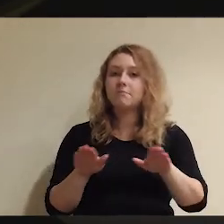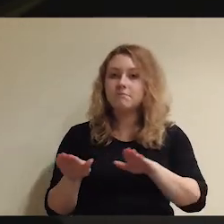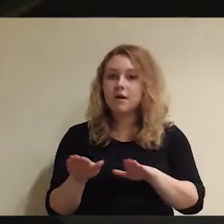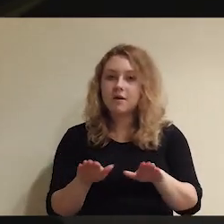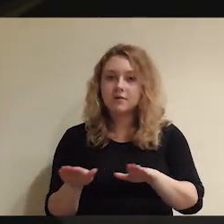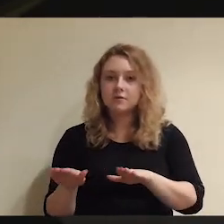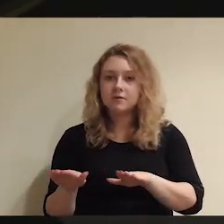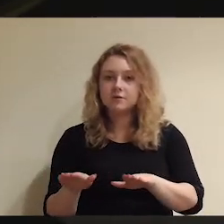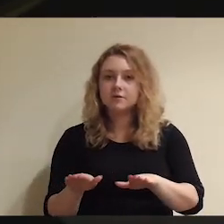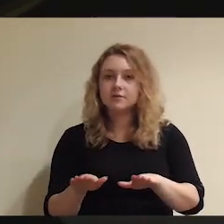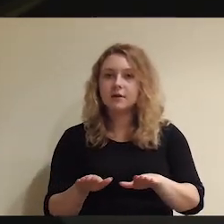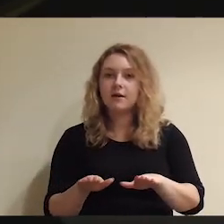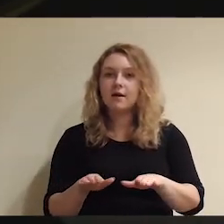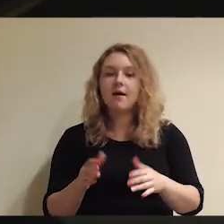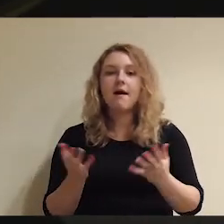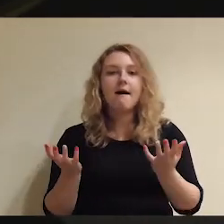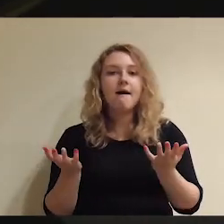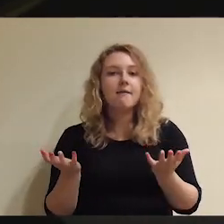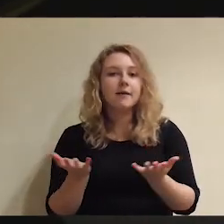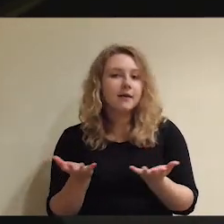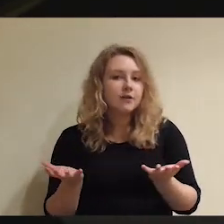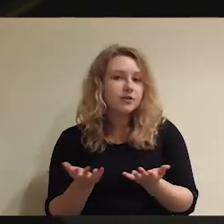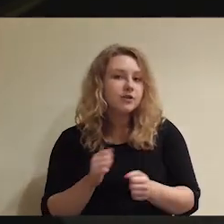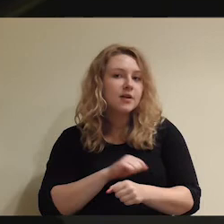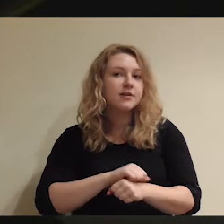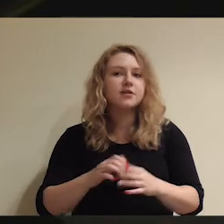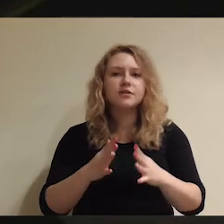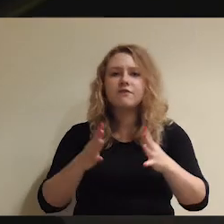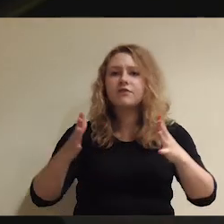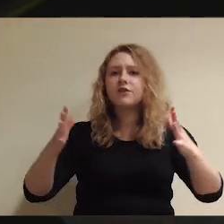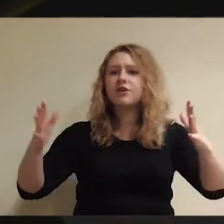i wyobraź sobie dwór,